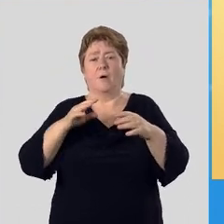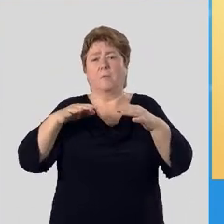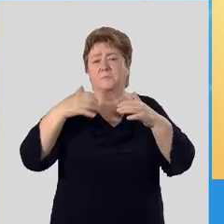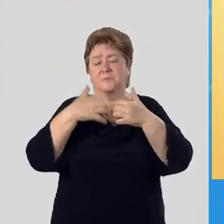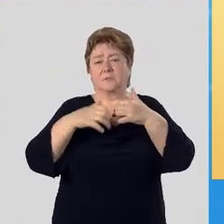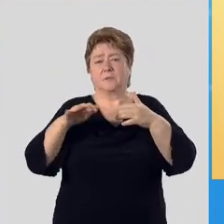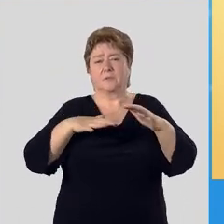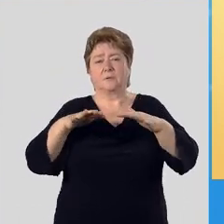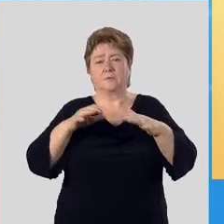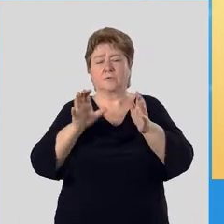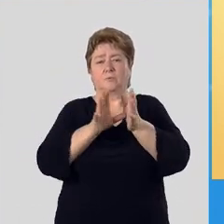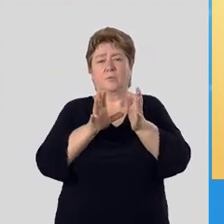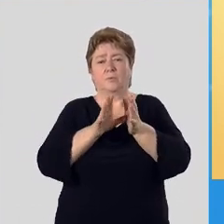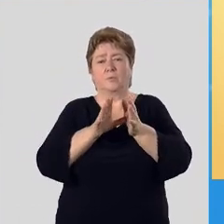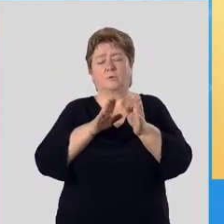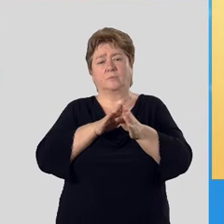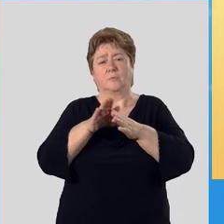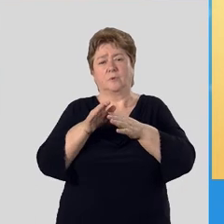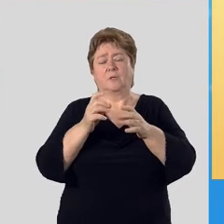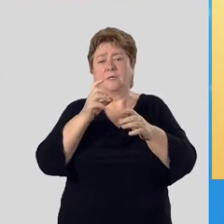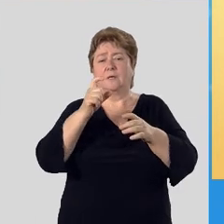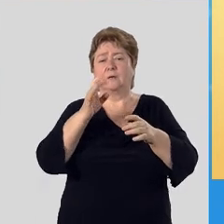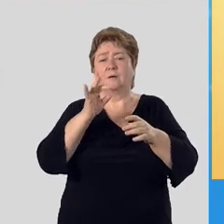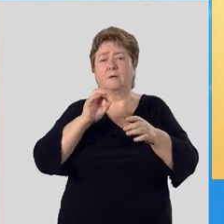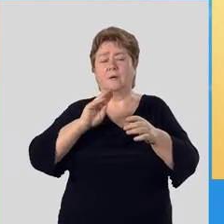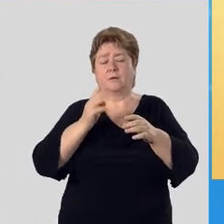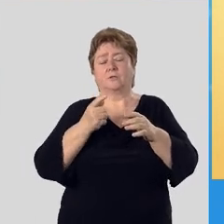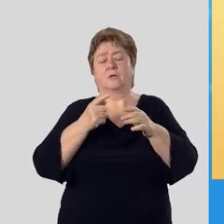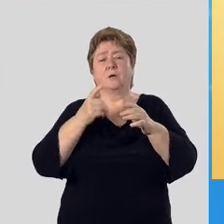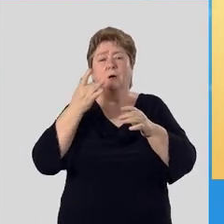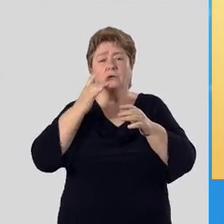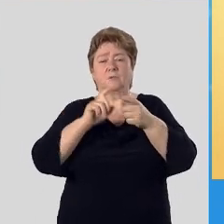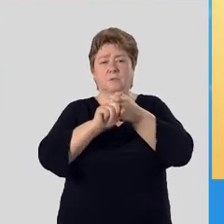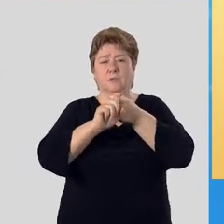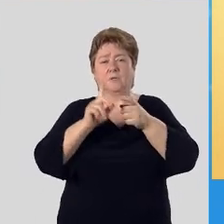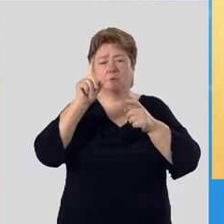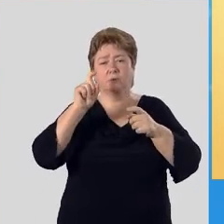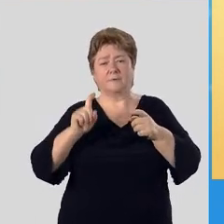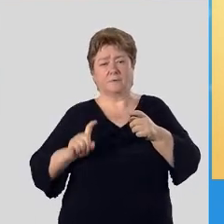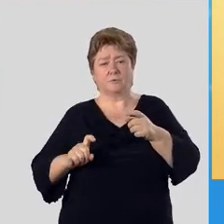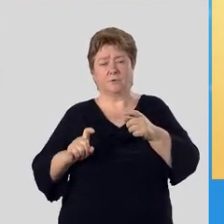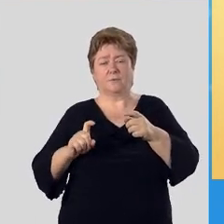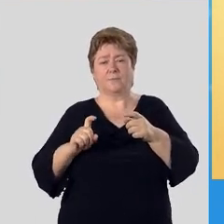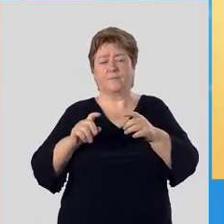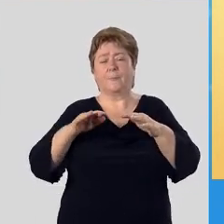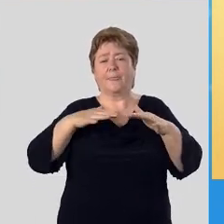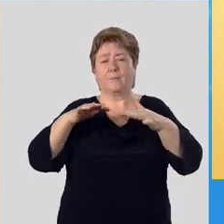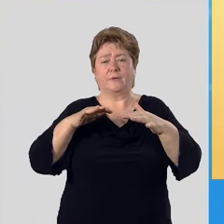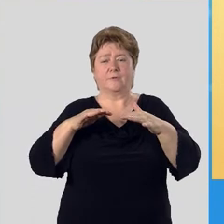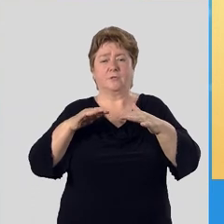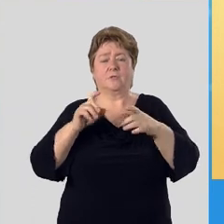соединение осуществляется с помощью хрящей. Таким образом соединяются позвонки в позвоночнике.